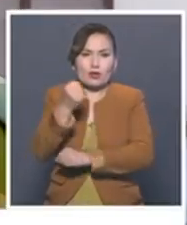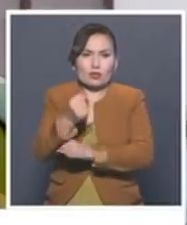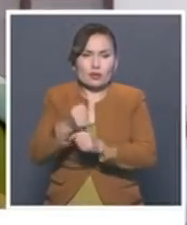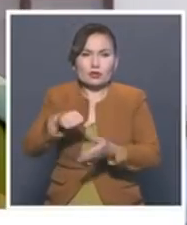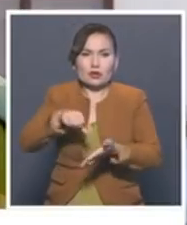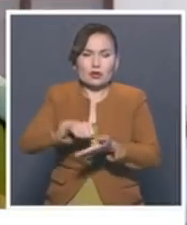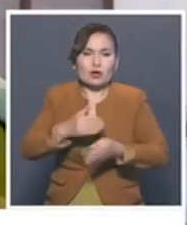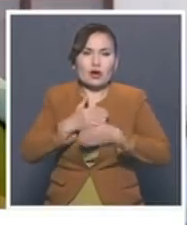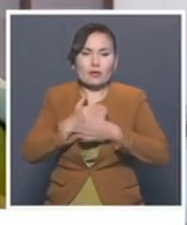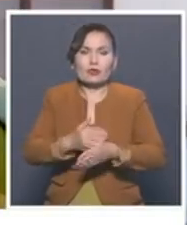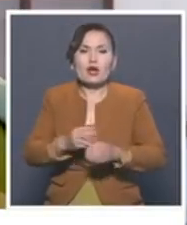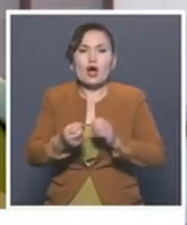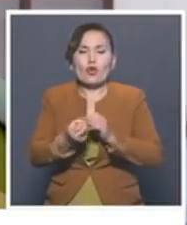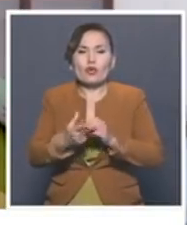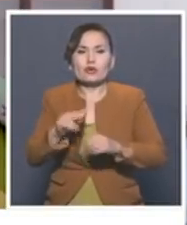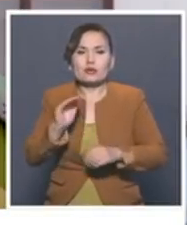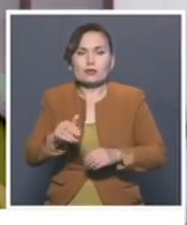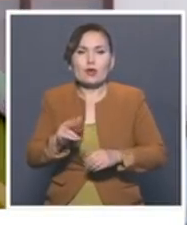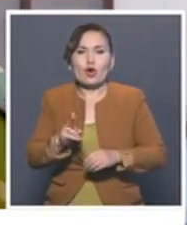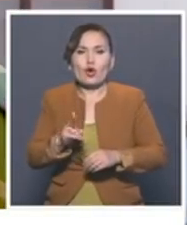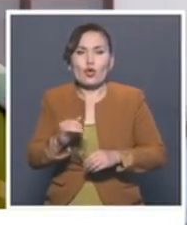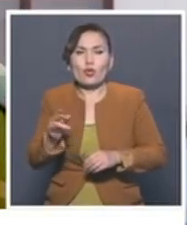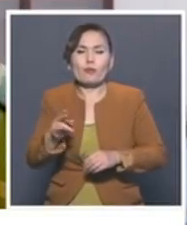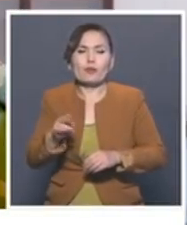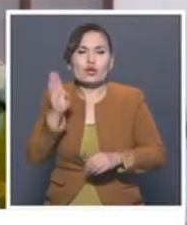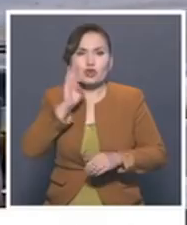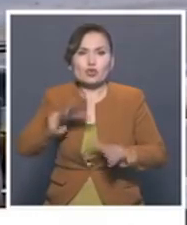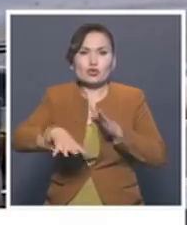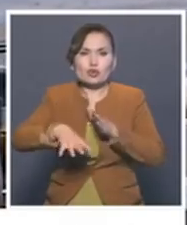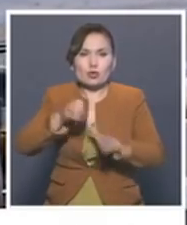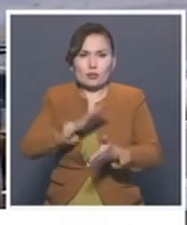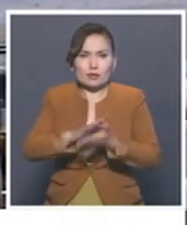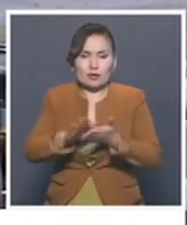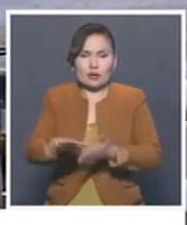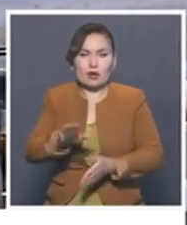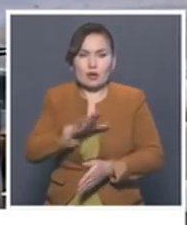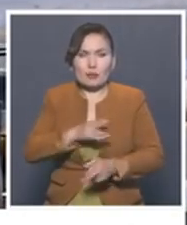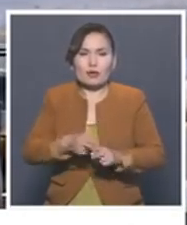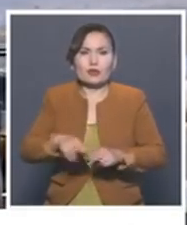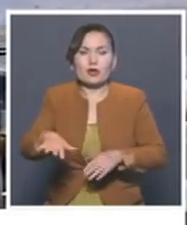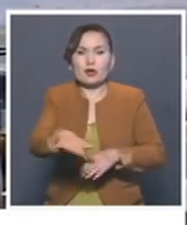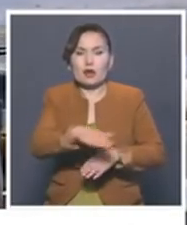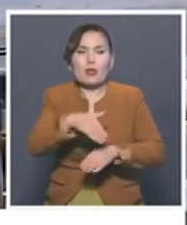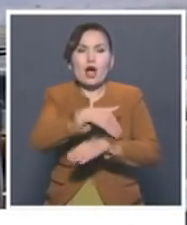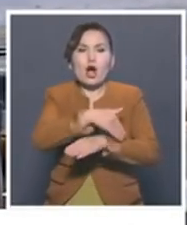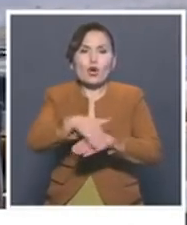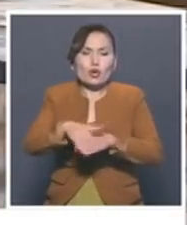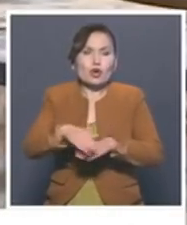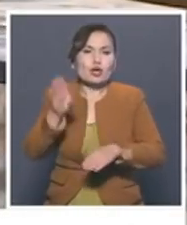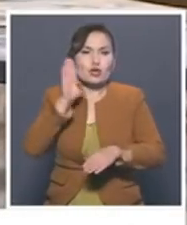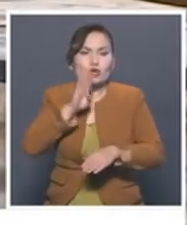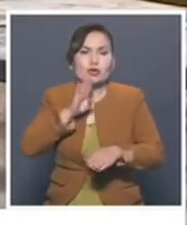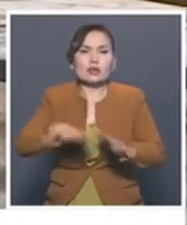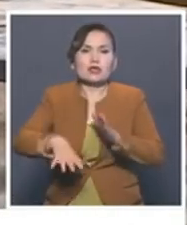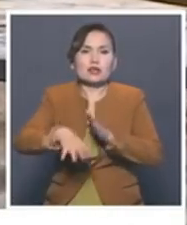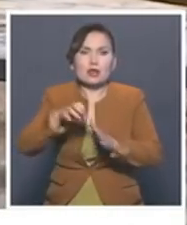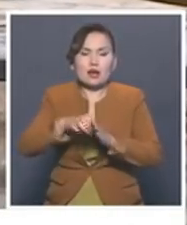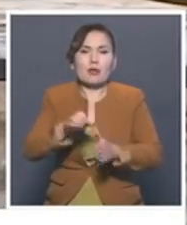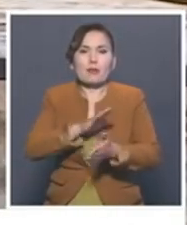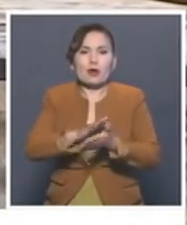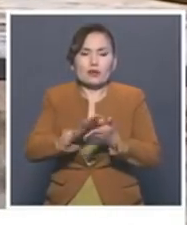жұмылдырылды. 13700 куб су сорылды. Мұнайлы ауданында да көшелерді судан тазарту жұмыстары